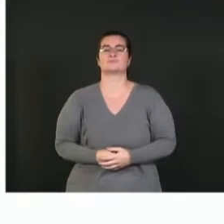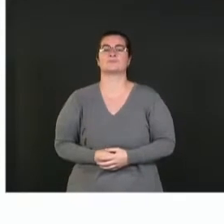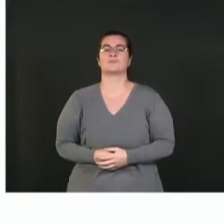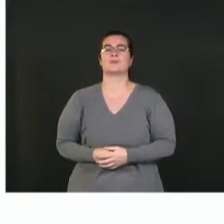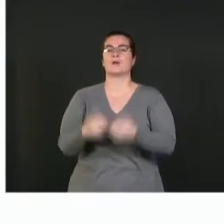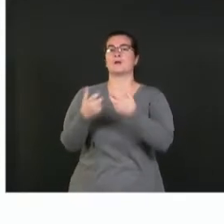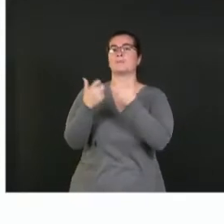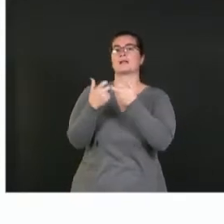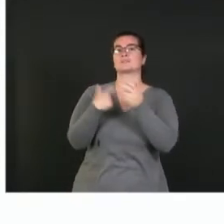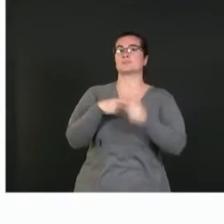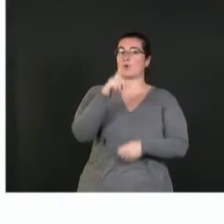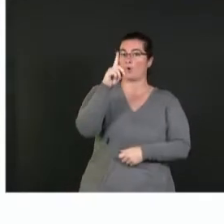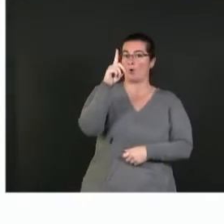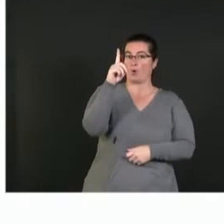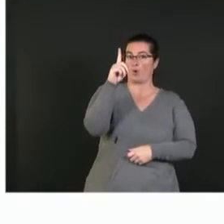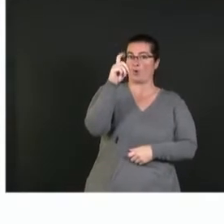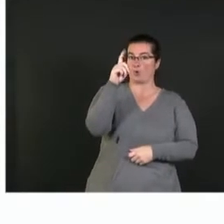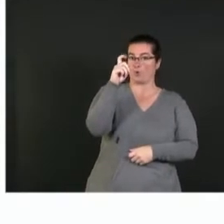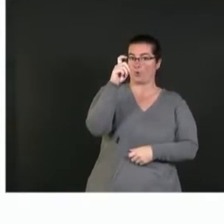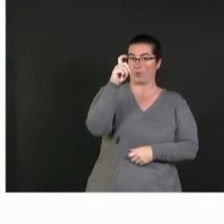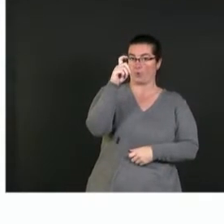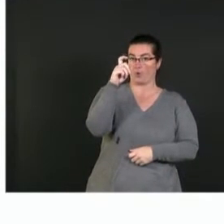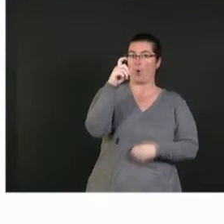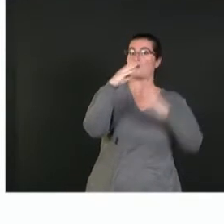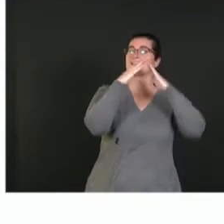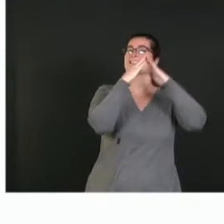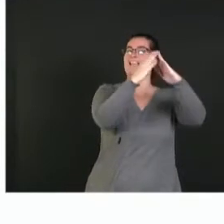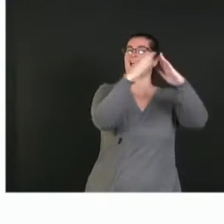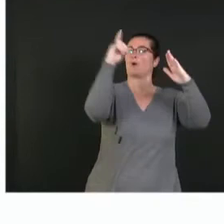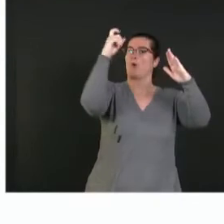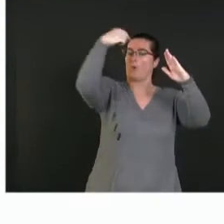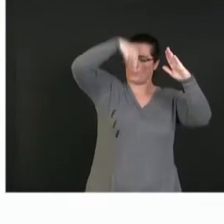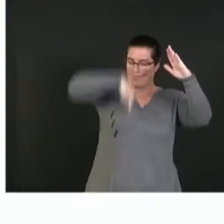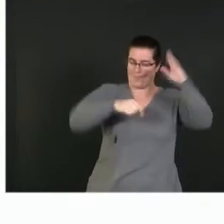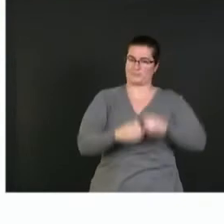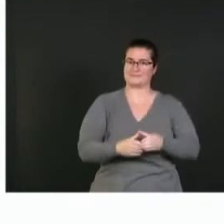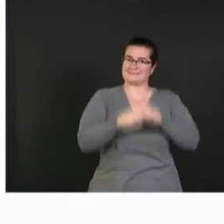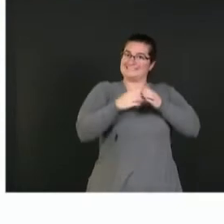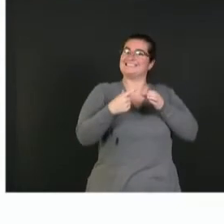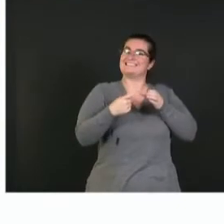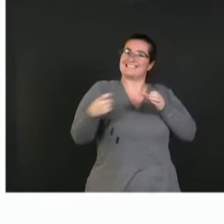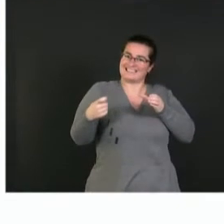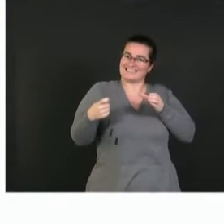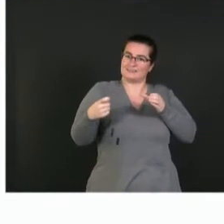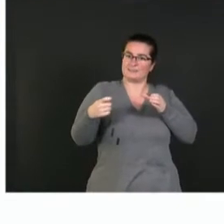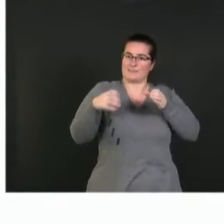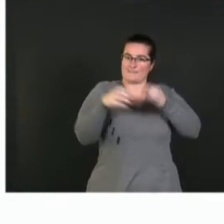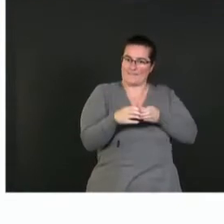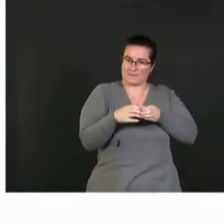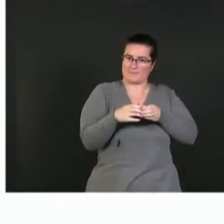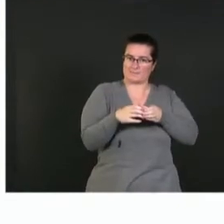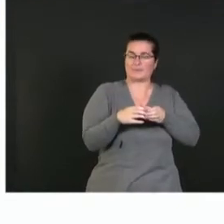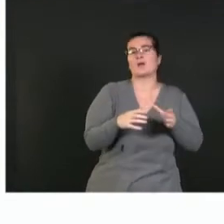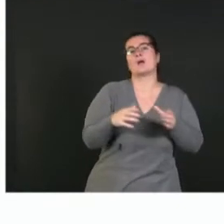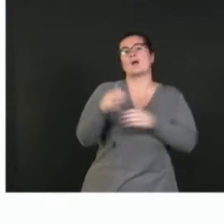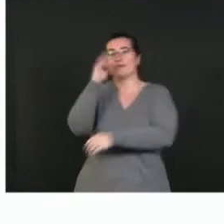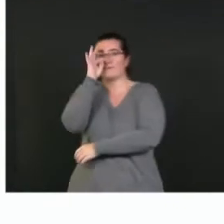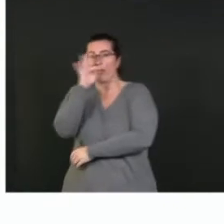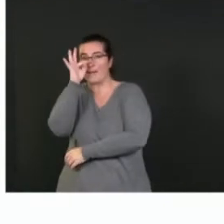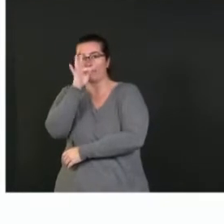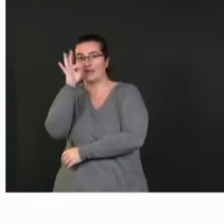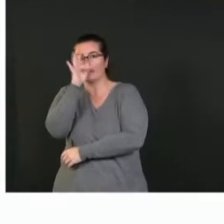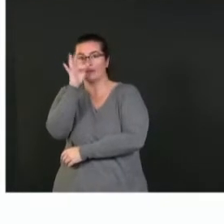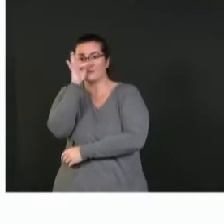eaux le long des serres, la revente localement de ce qui est produit. Et vous voyez la petite ferme qui est avec les